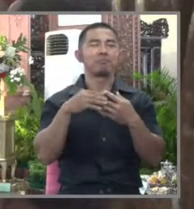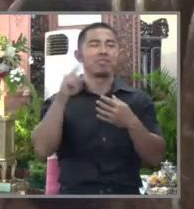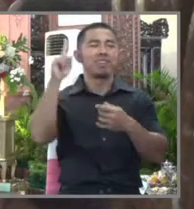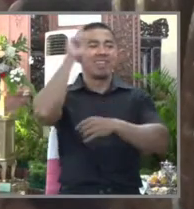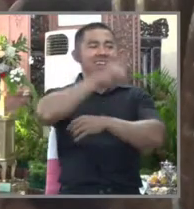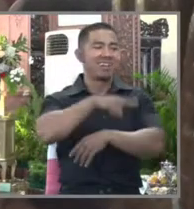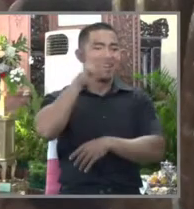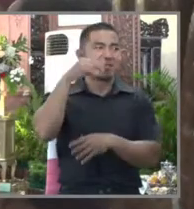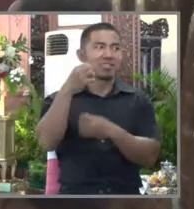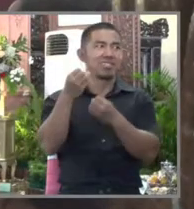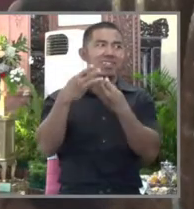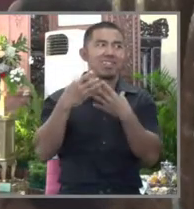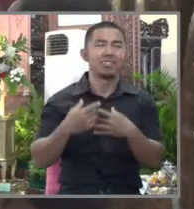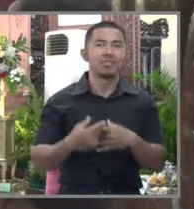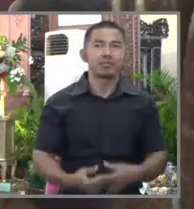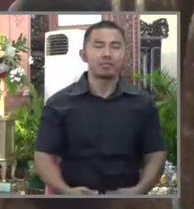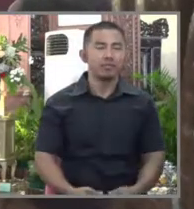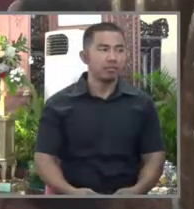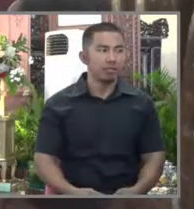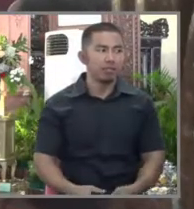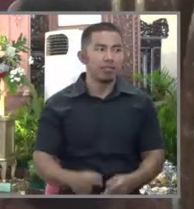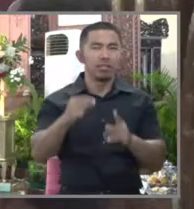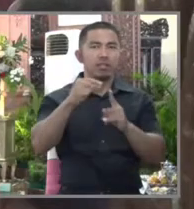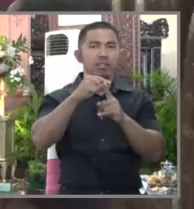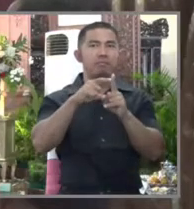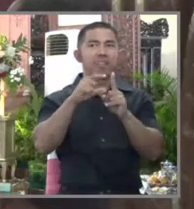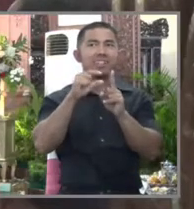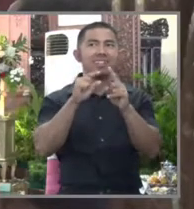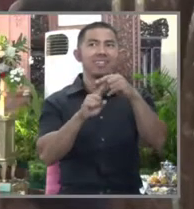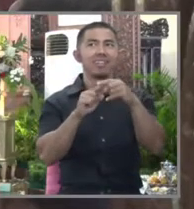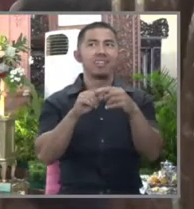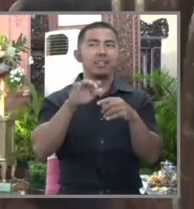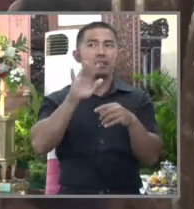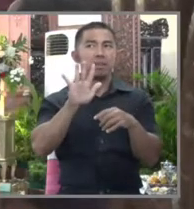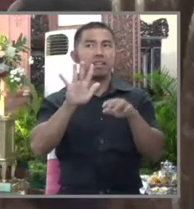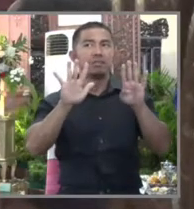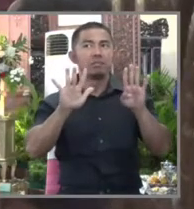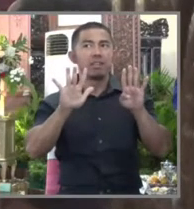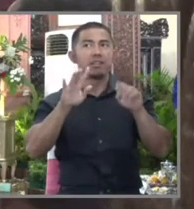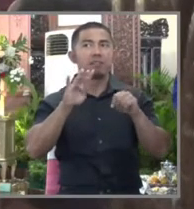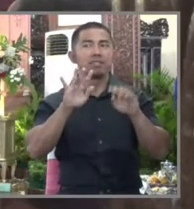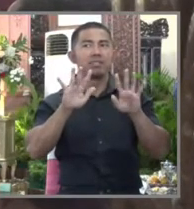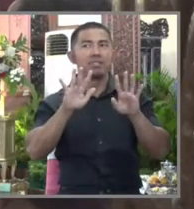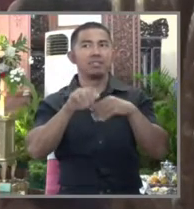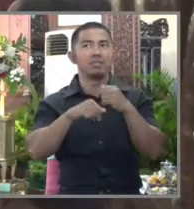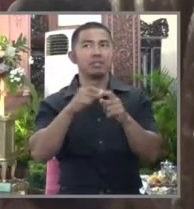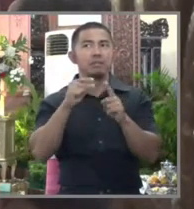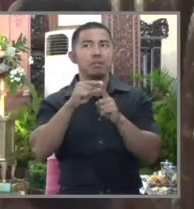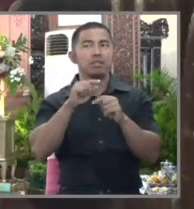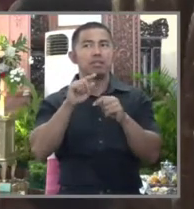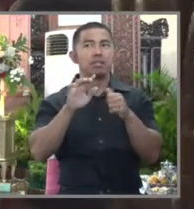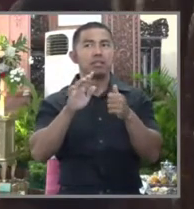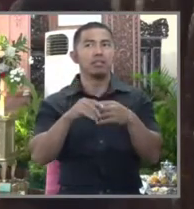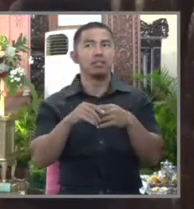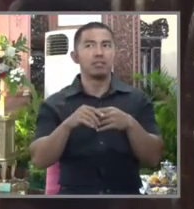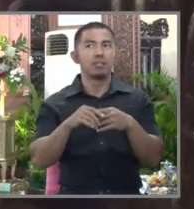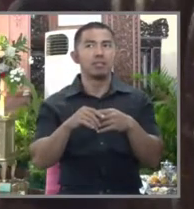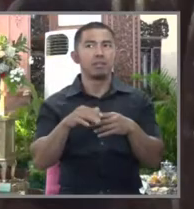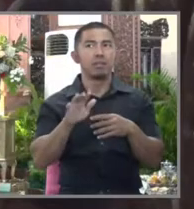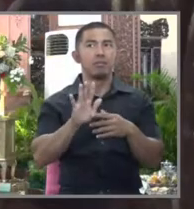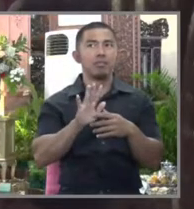jelas ini. Mone tak tekoni sih. Di PP boleh apa enggak boleh? Di 49 PP 49 2018 pasal 96 ayat 2 tidak